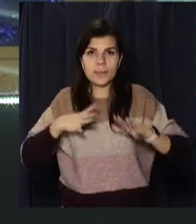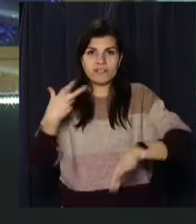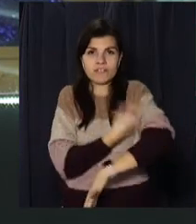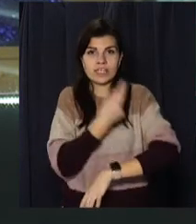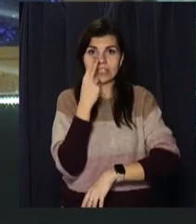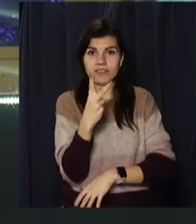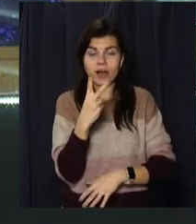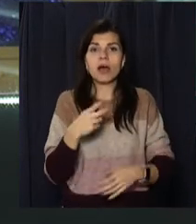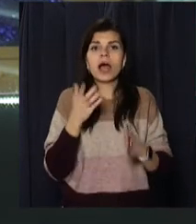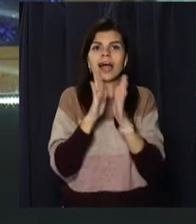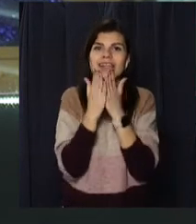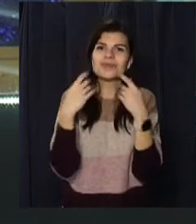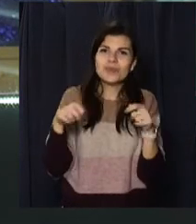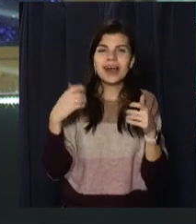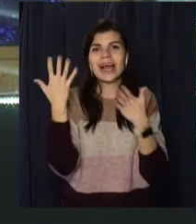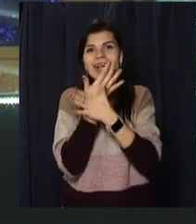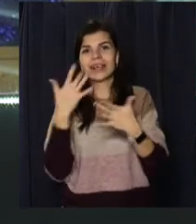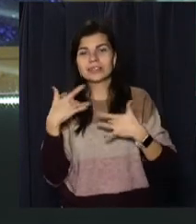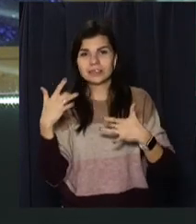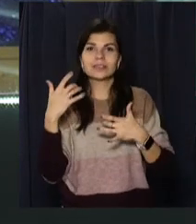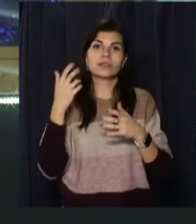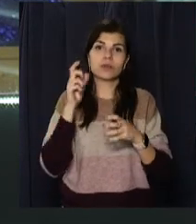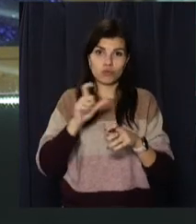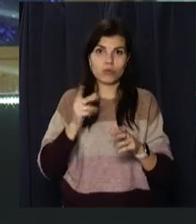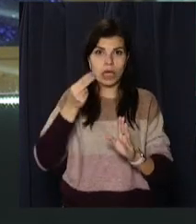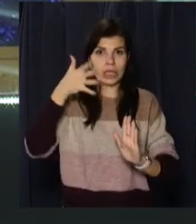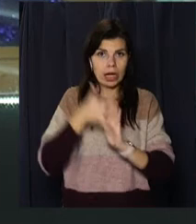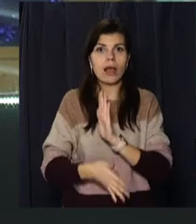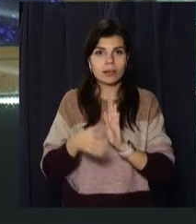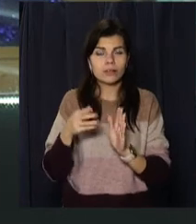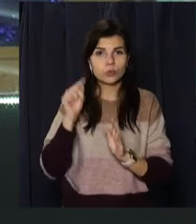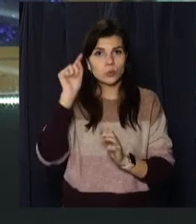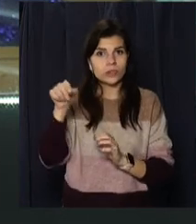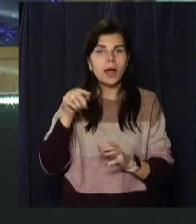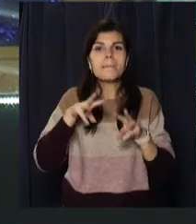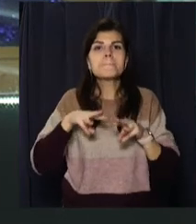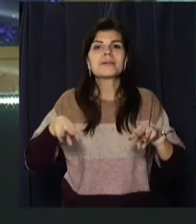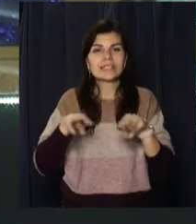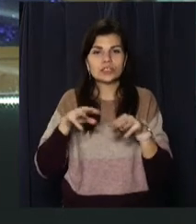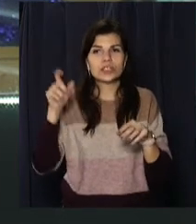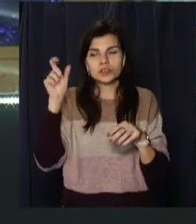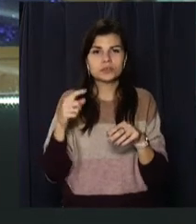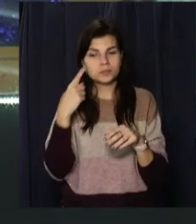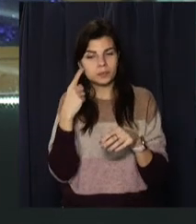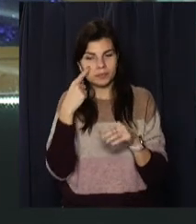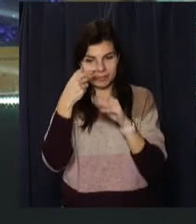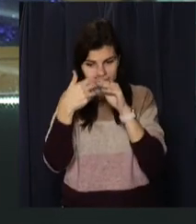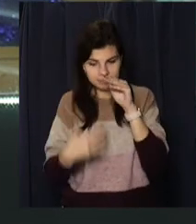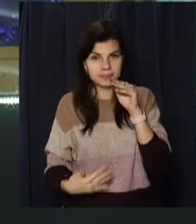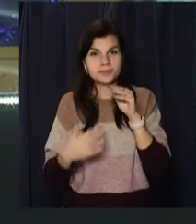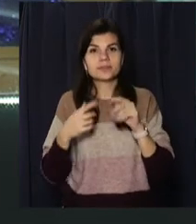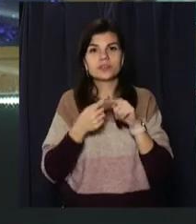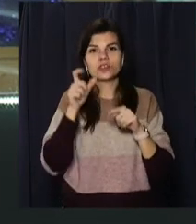саме в книгарнях та кінотеатрах люди переважно витрачають ці гроші, повідомив міністр цифрової трансформації Михайло